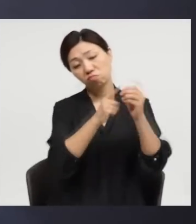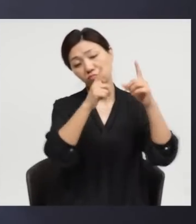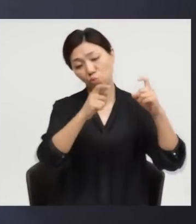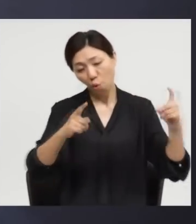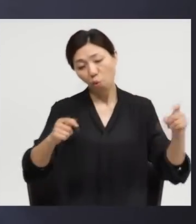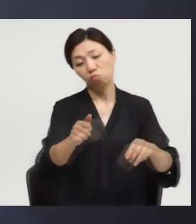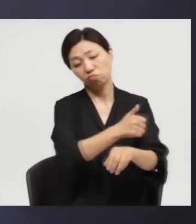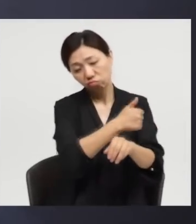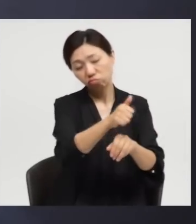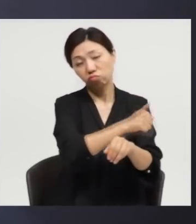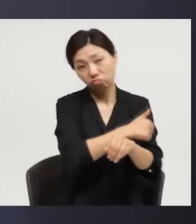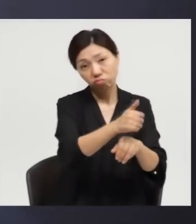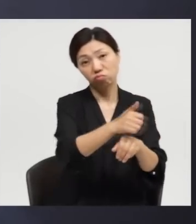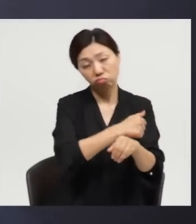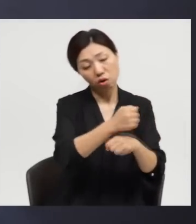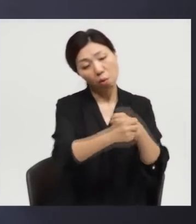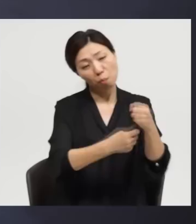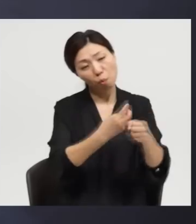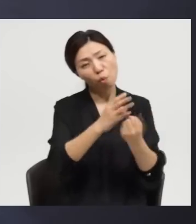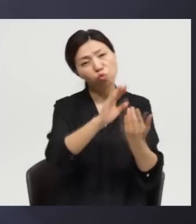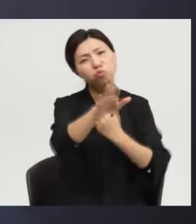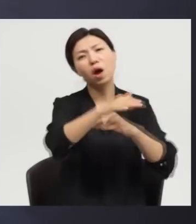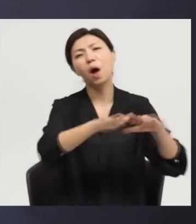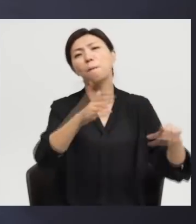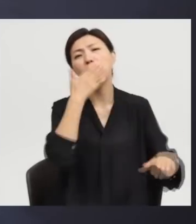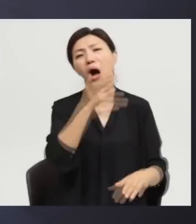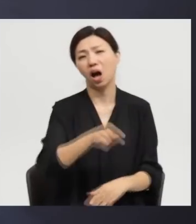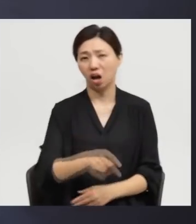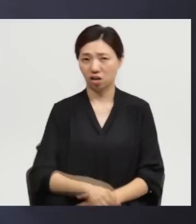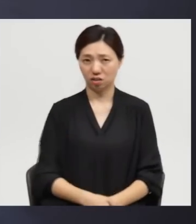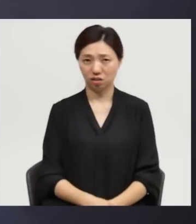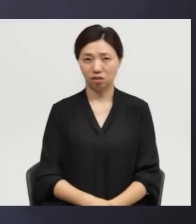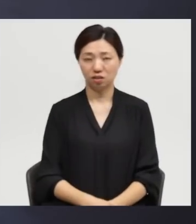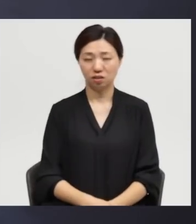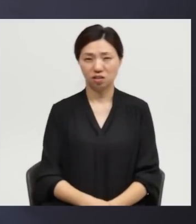저래 꾸준히 다니면 또 몇 년 다니면 해결이 될까 안 될까? 해결이 돼.